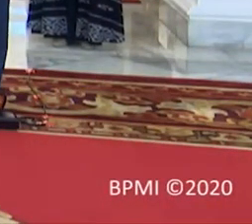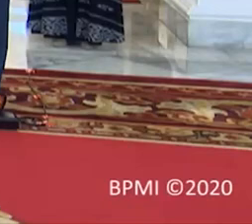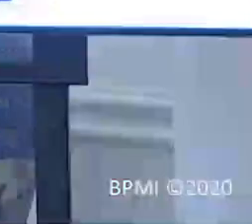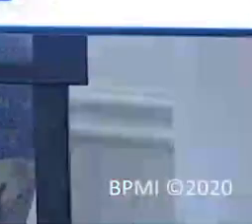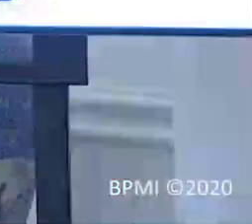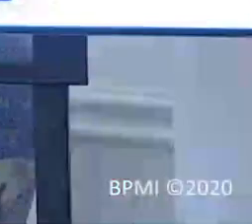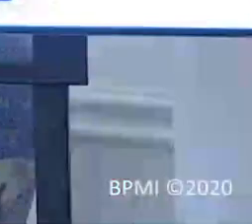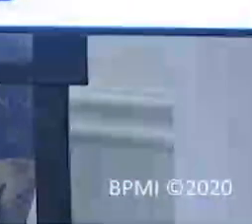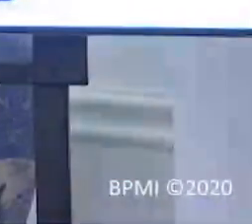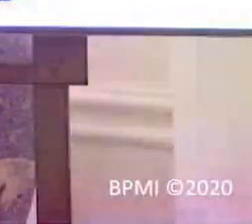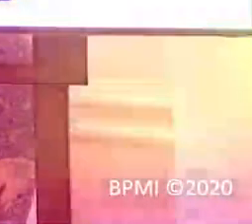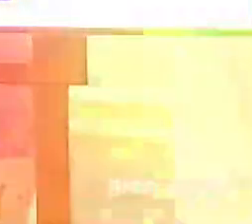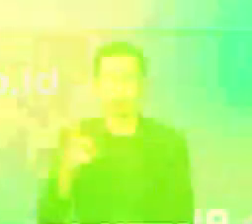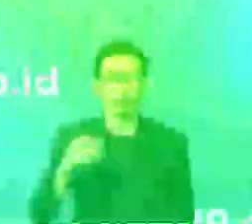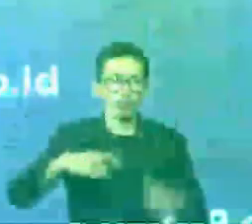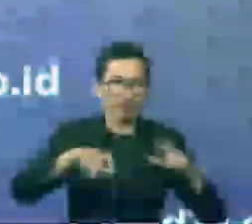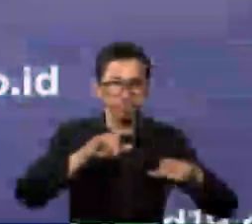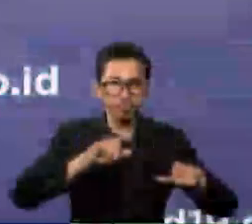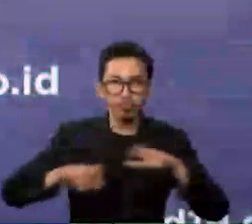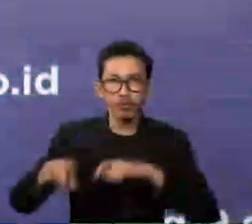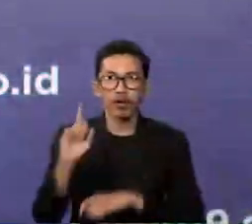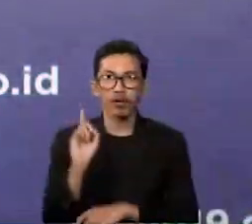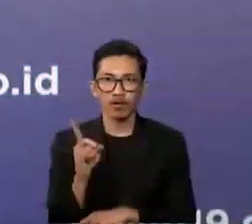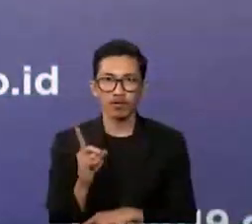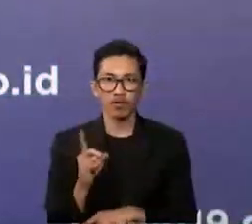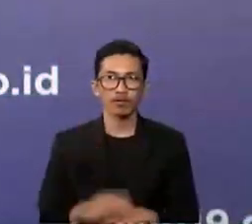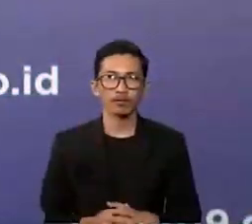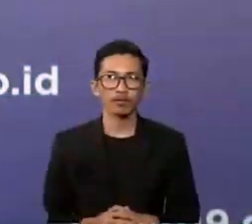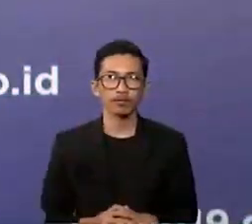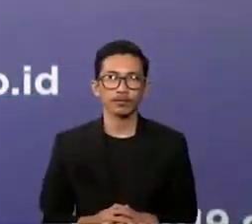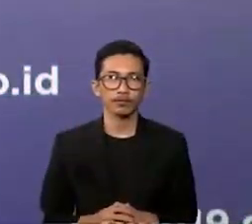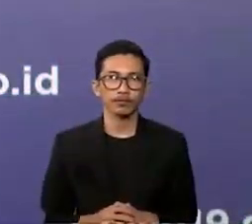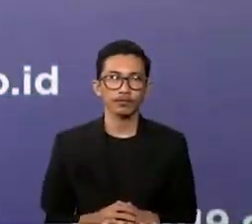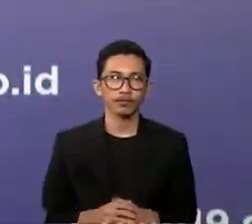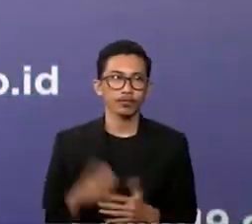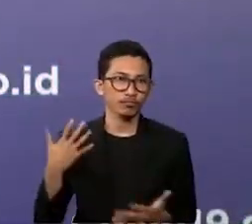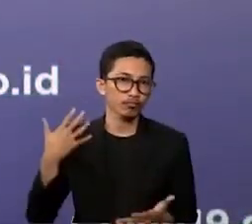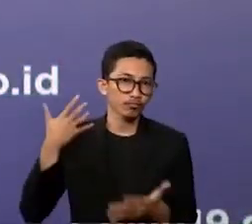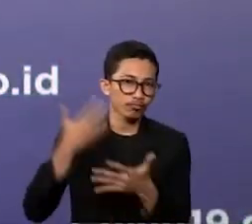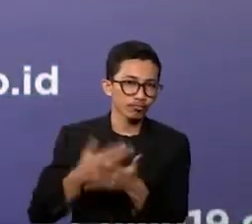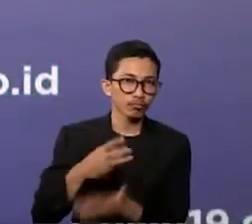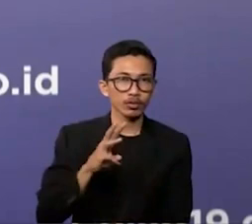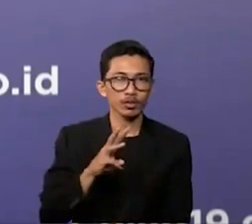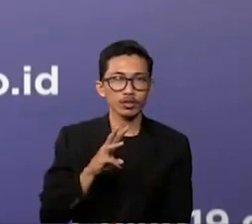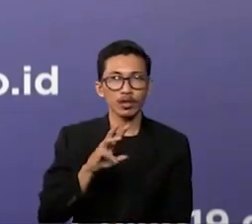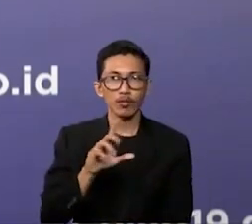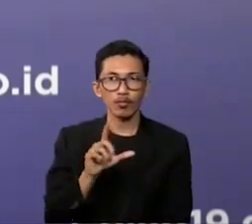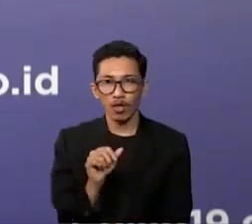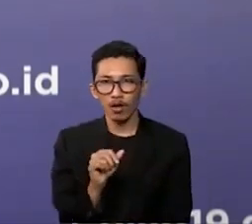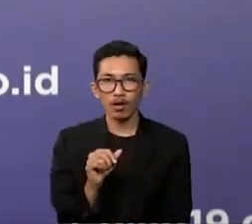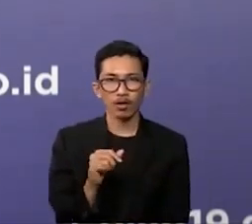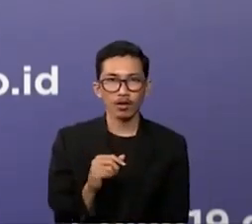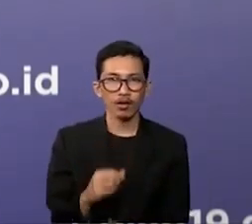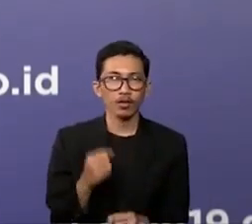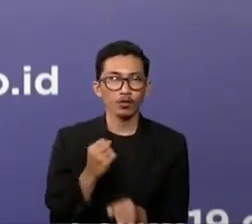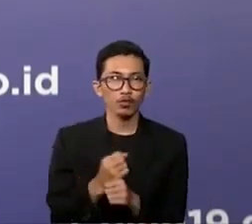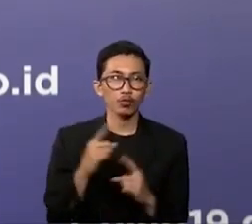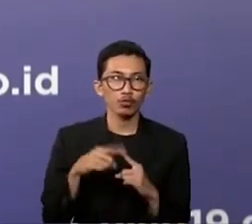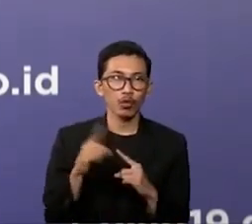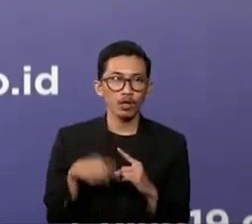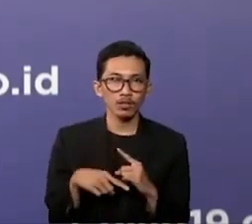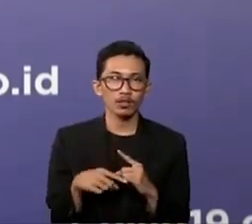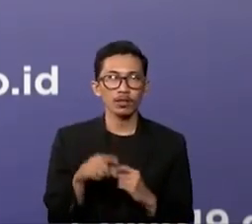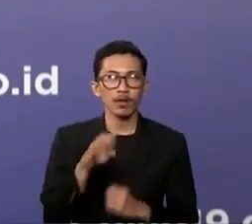bisa mengubah posisinya menjadi lebih baik selama tiga bulan gugus tugas Nasional telah mendistribusikan lebih dari